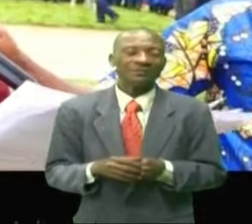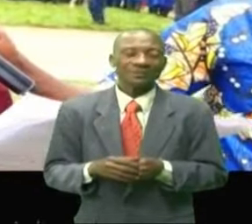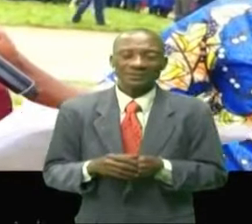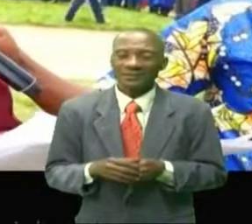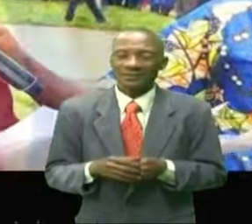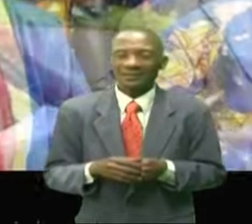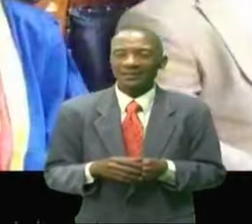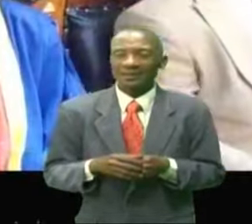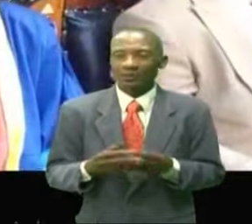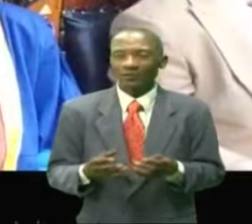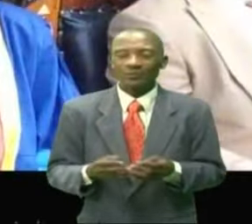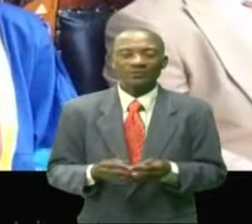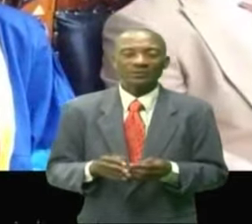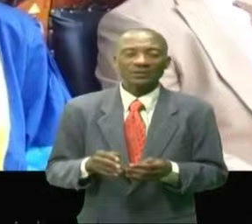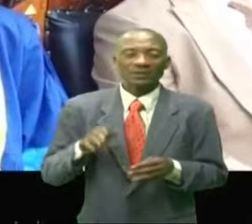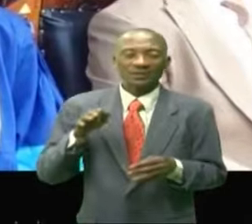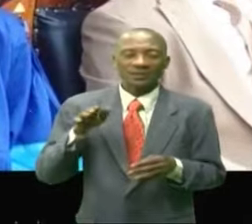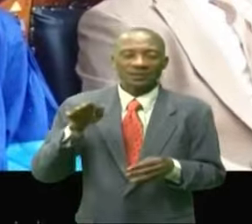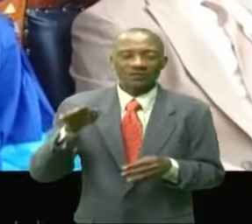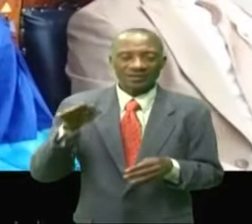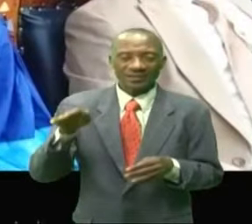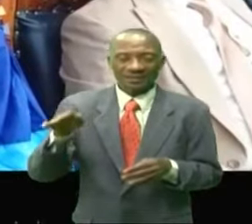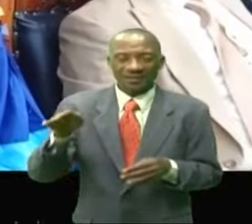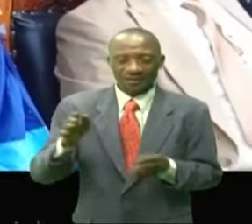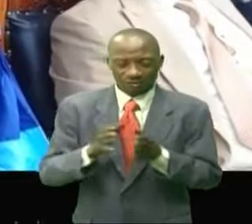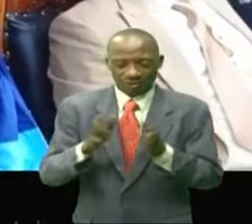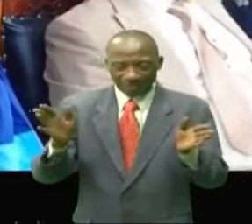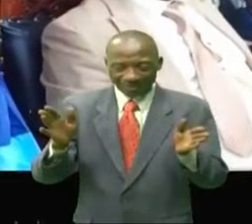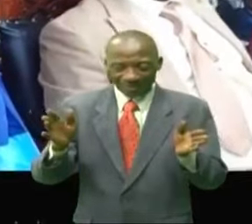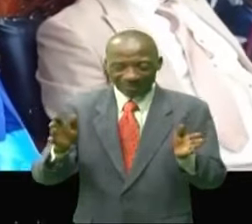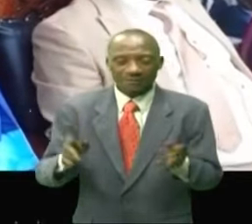brossé en grande ligne ce qui a été l'année académique